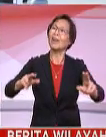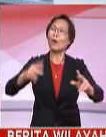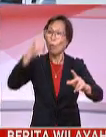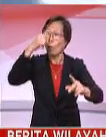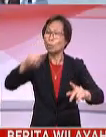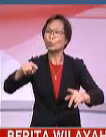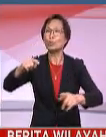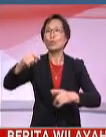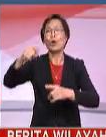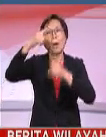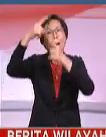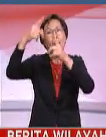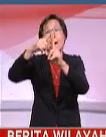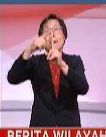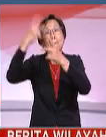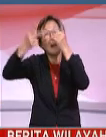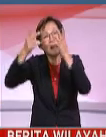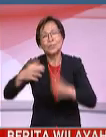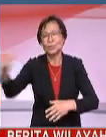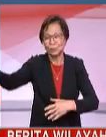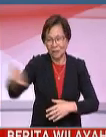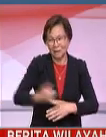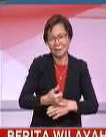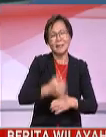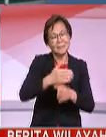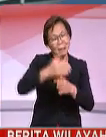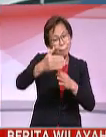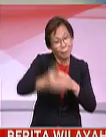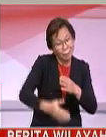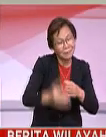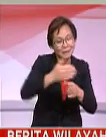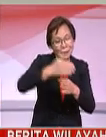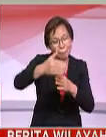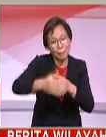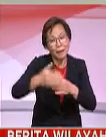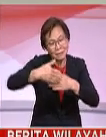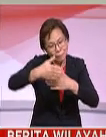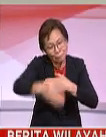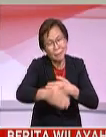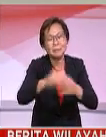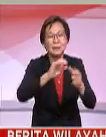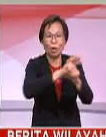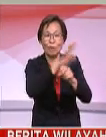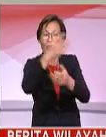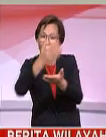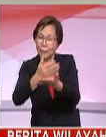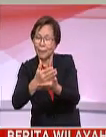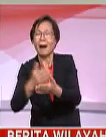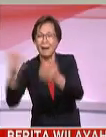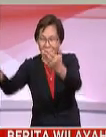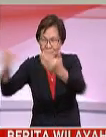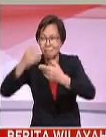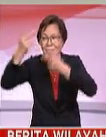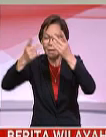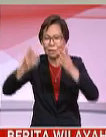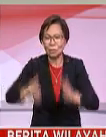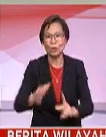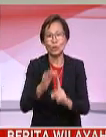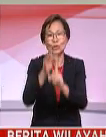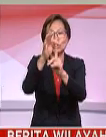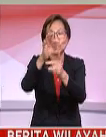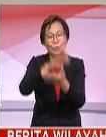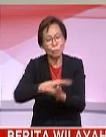pelancong selepas berakhirnya pandemik COVID-19. Juga kami ingin memantapkan perkhidmatan khusus dari